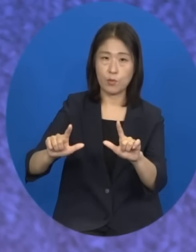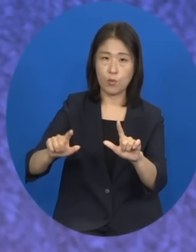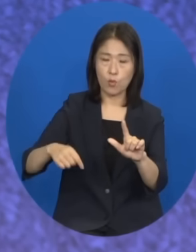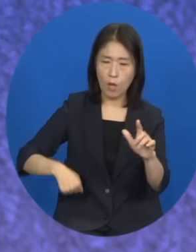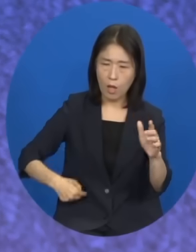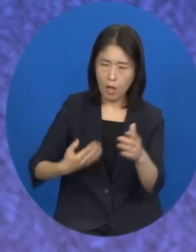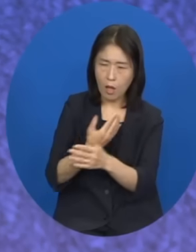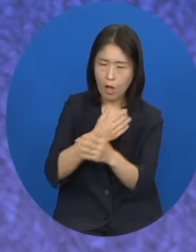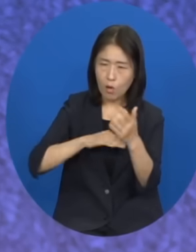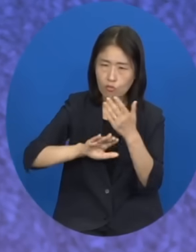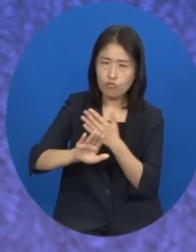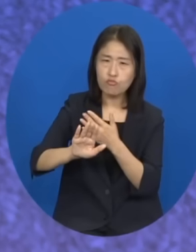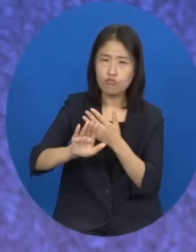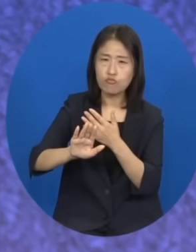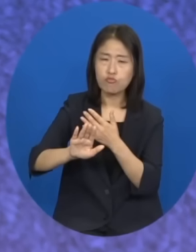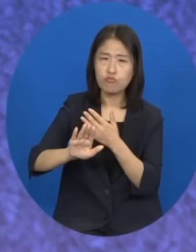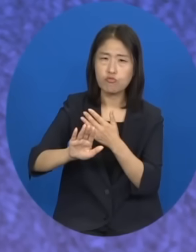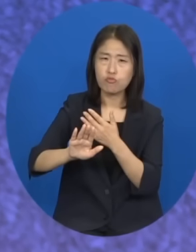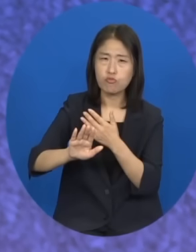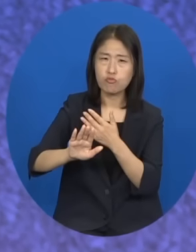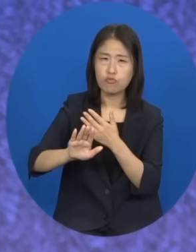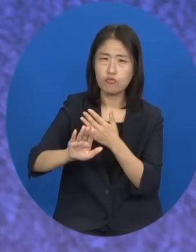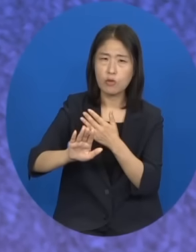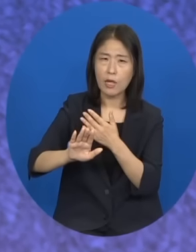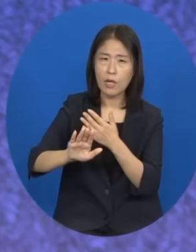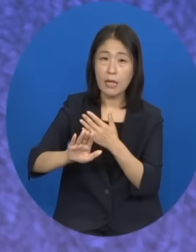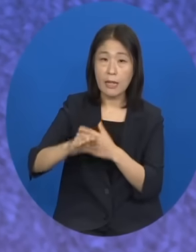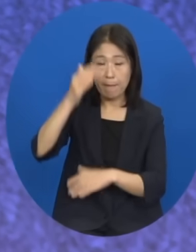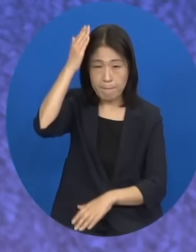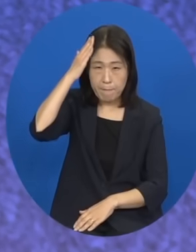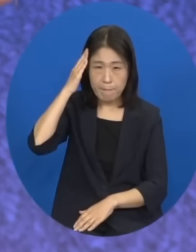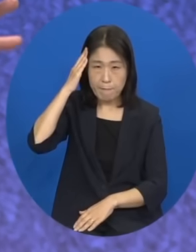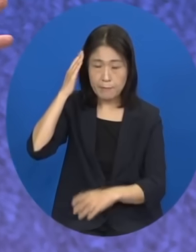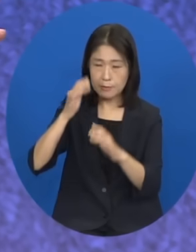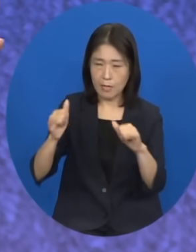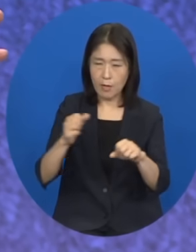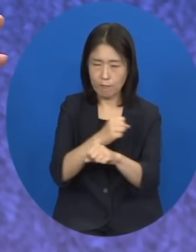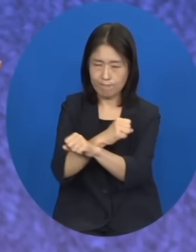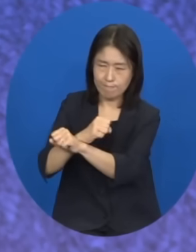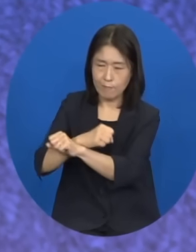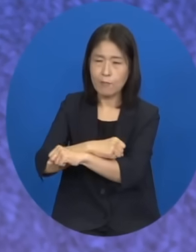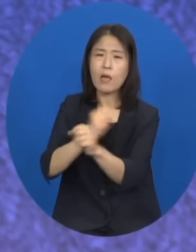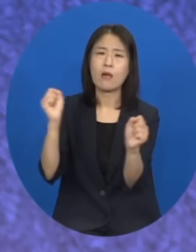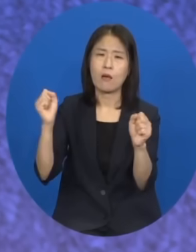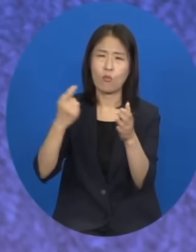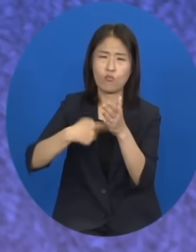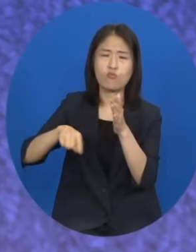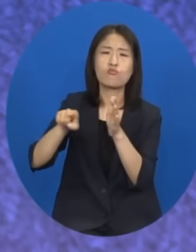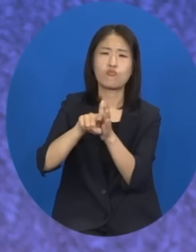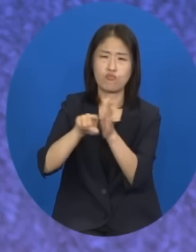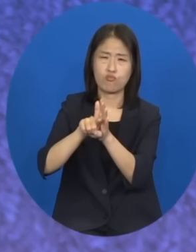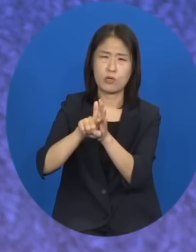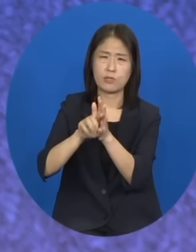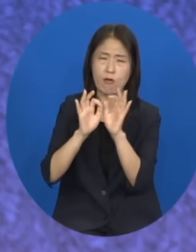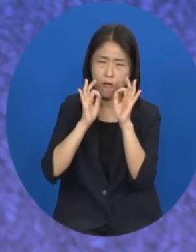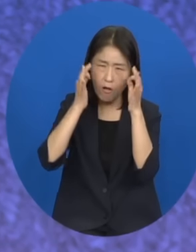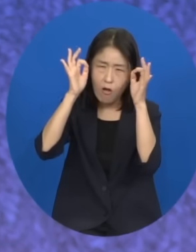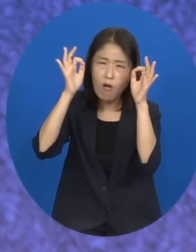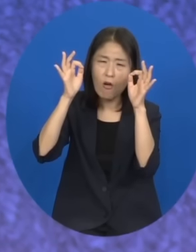노예들을 해방하기 위해서 그가 얼마나 애를 썼는지에 대한 기록들을 쭉 살펴보고 그리고 이제 그